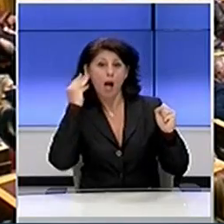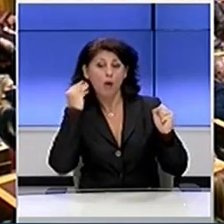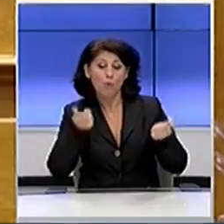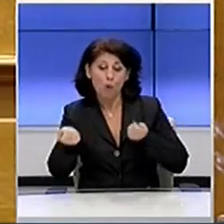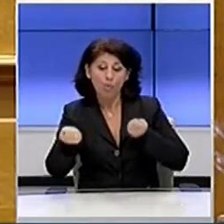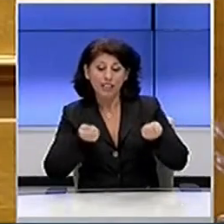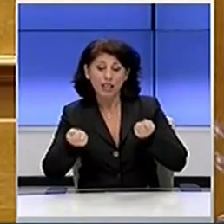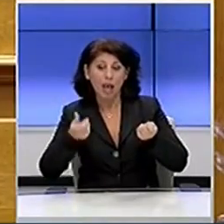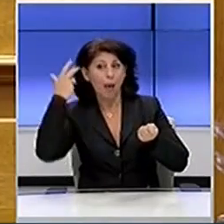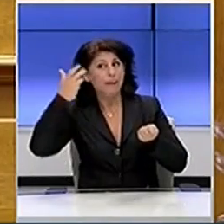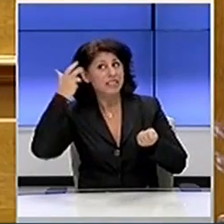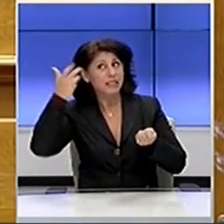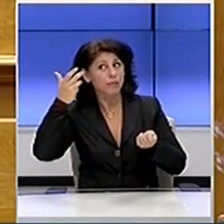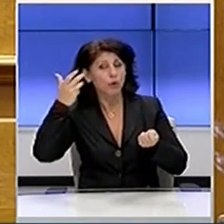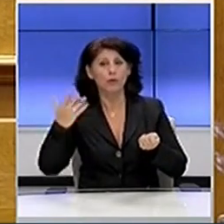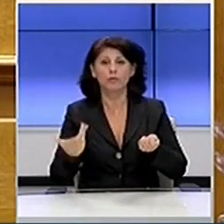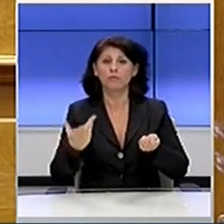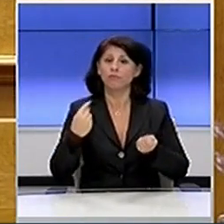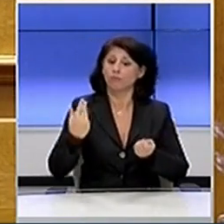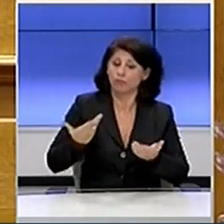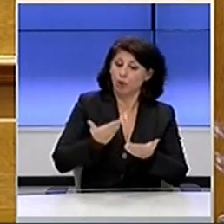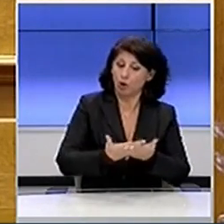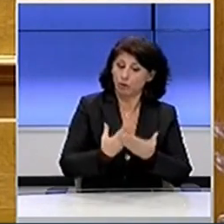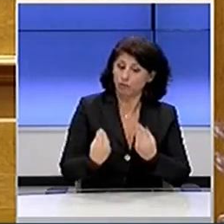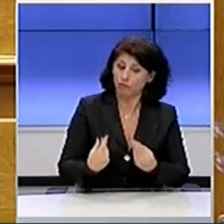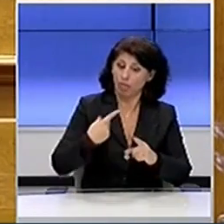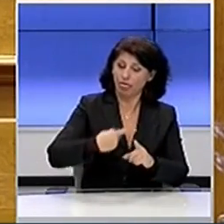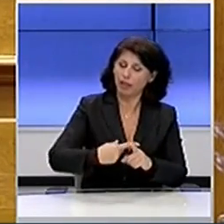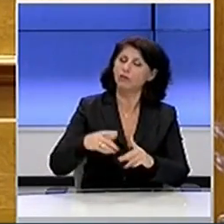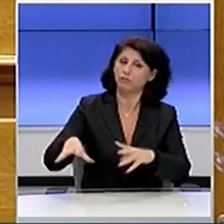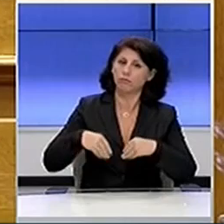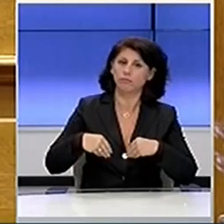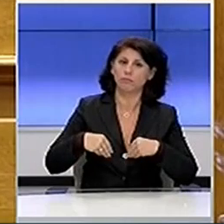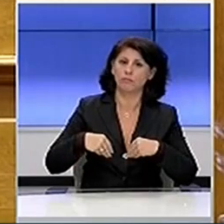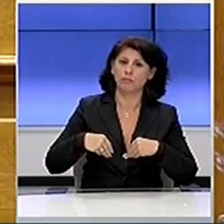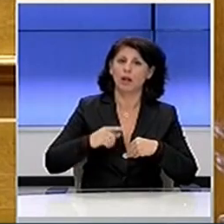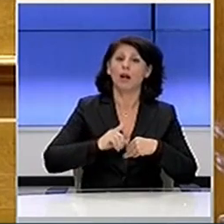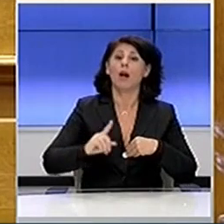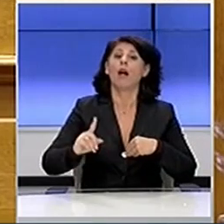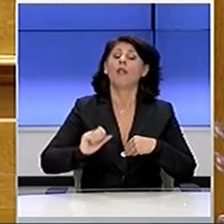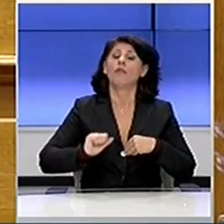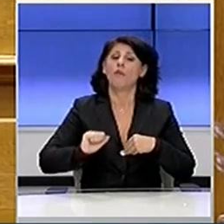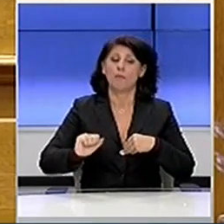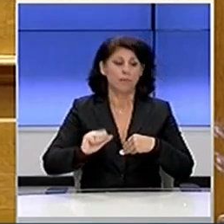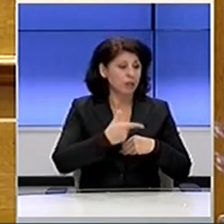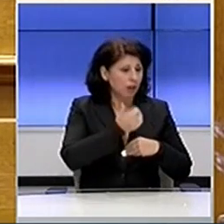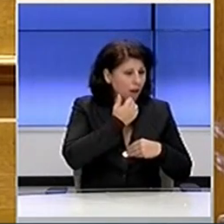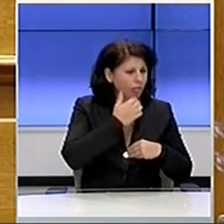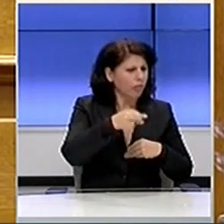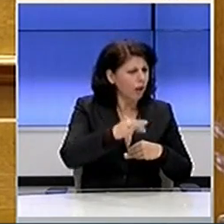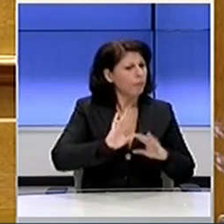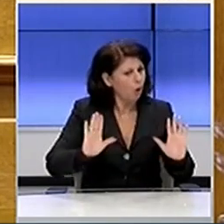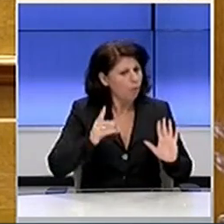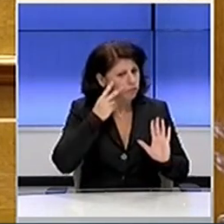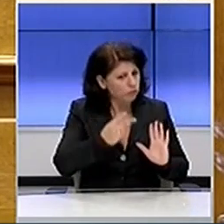επιστημόνων, υιοθετώντας κάθε γόνιμη πρόταση, μη διστάζοντας να διορθώσουμε αδυναμίες